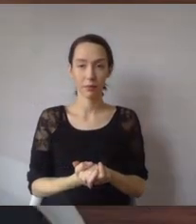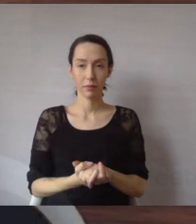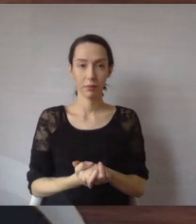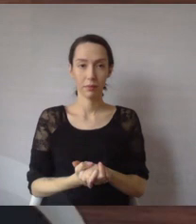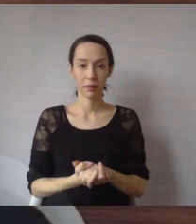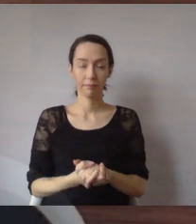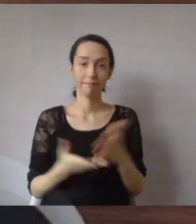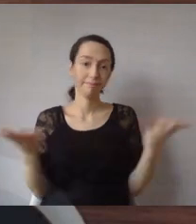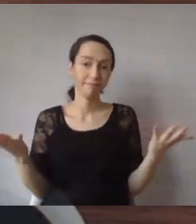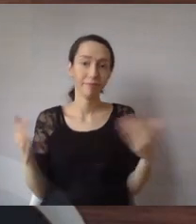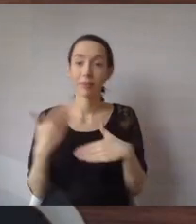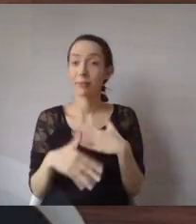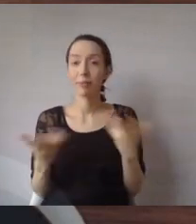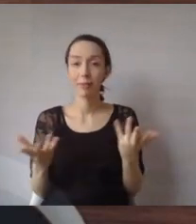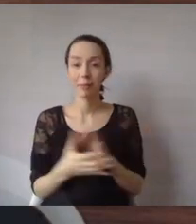Tyle.